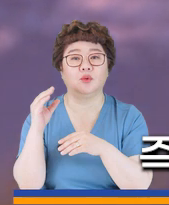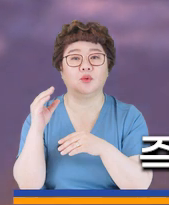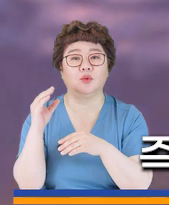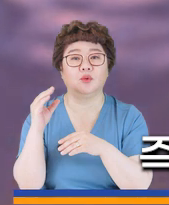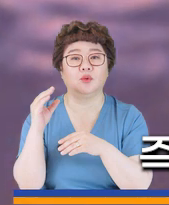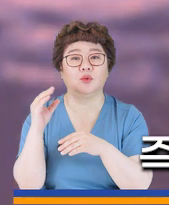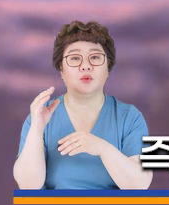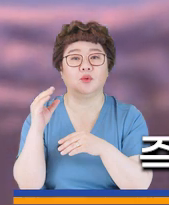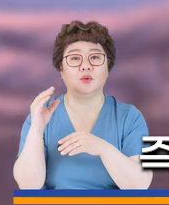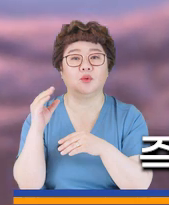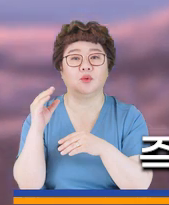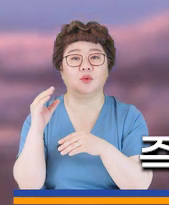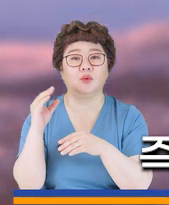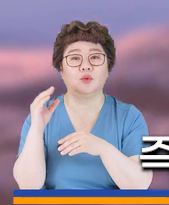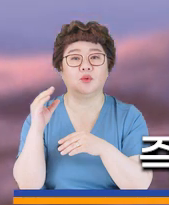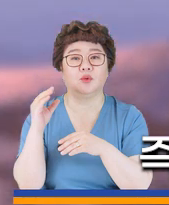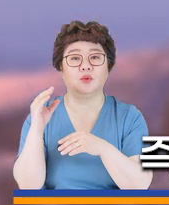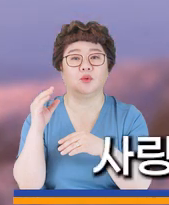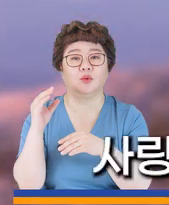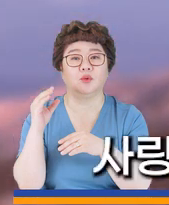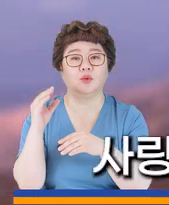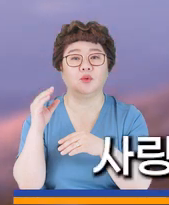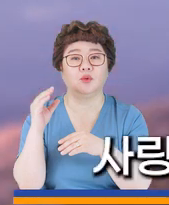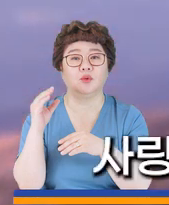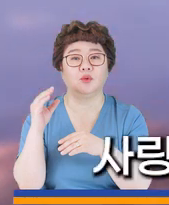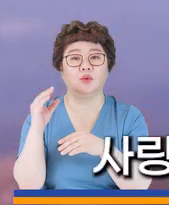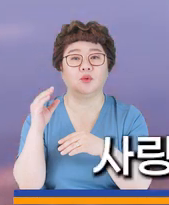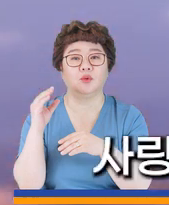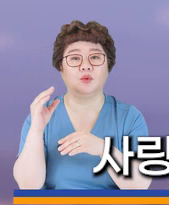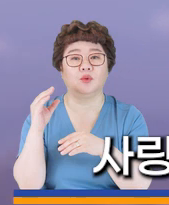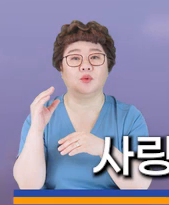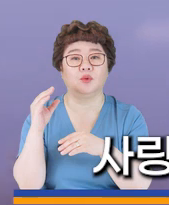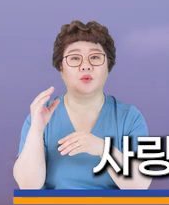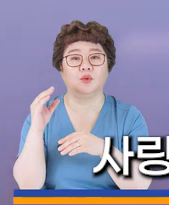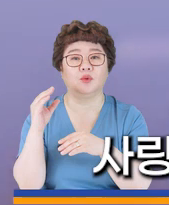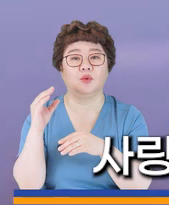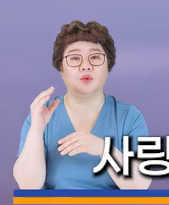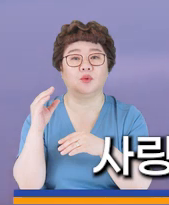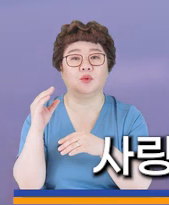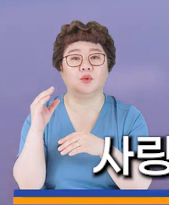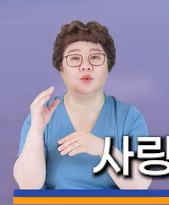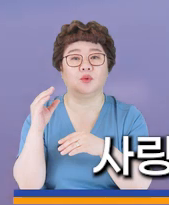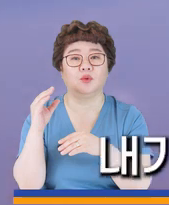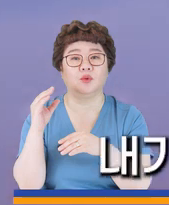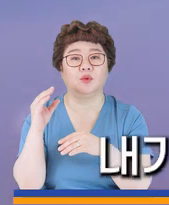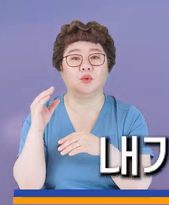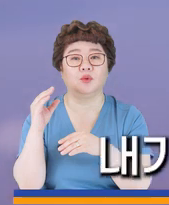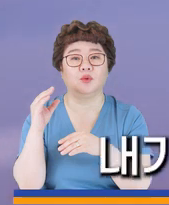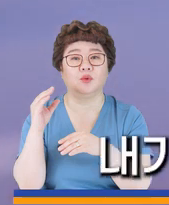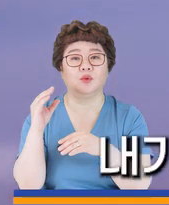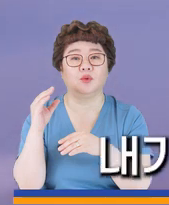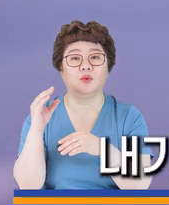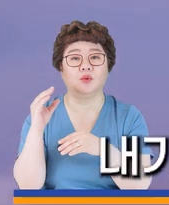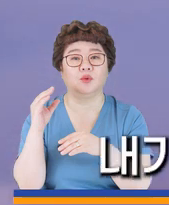칼로 훌륭하지만 위험한 도구입니다. 사랑을 하면 그 사람을 위해서 내 모든 것을 줄 수도 있고, 내가 갖고